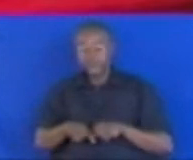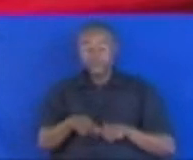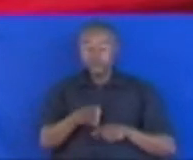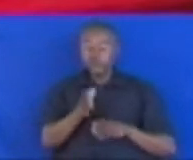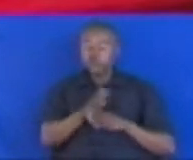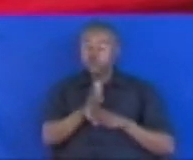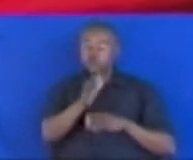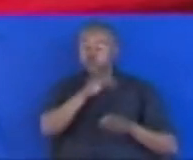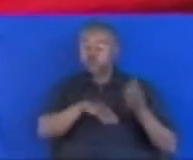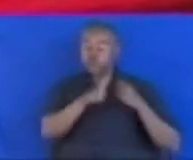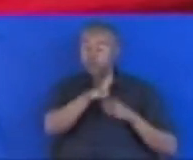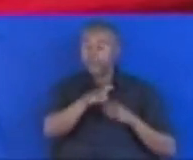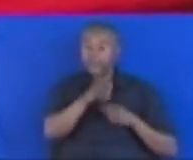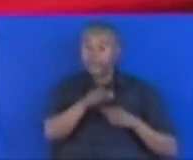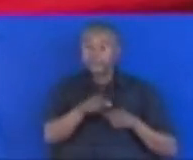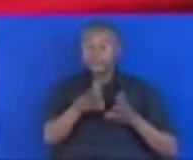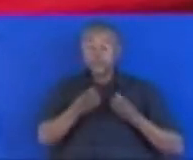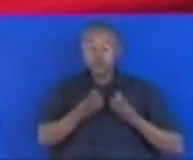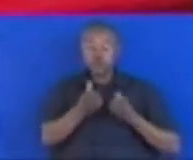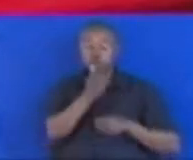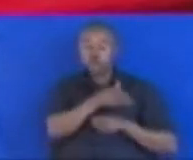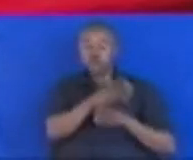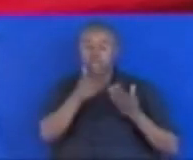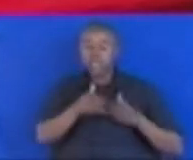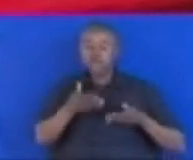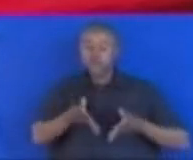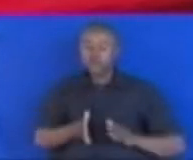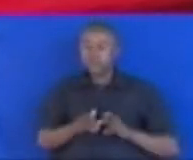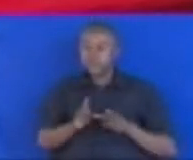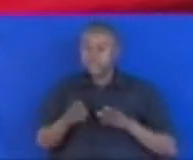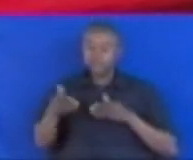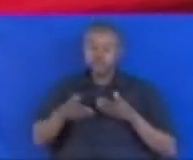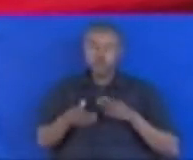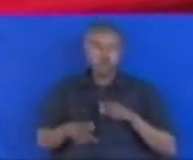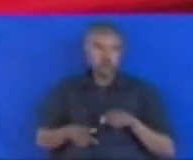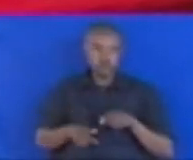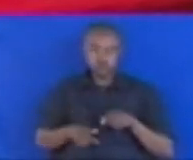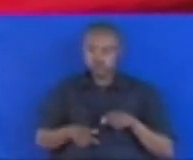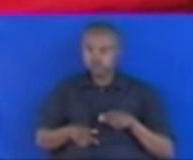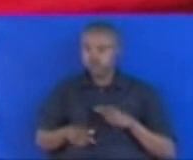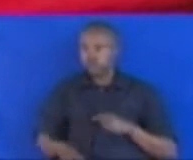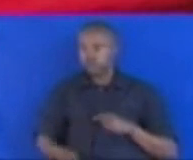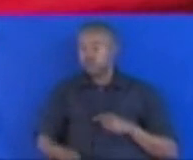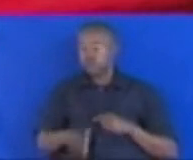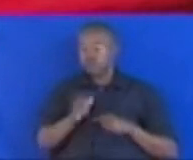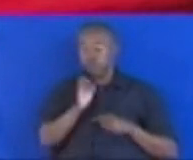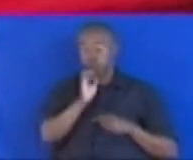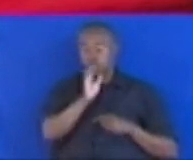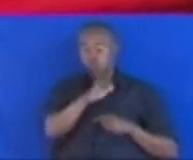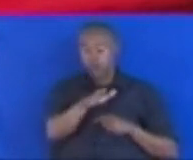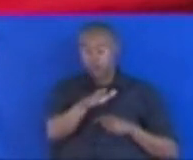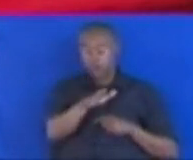afya, ilikubaliwa kuanza kutoa huduma ya afya ya uzazi na mtoto au watoto wachanga. Mwaka